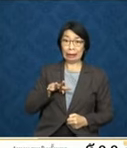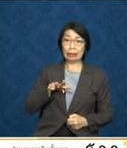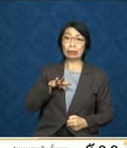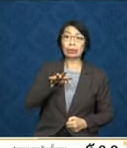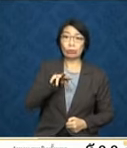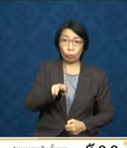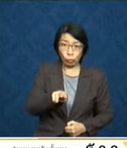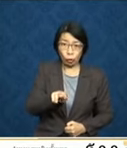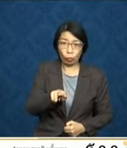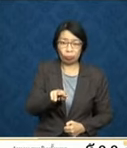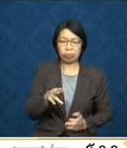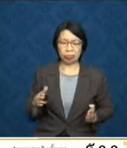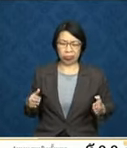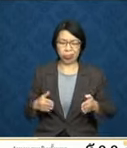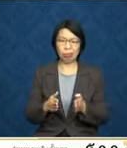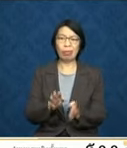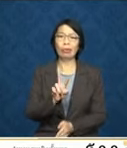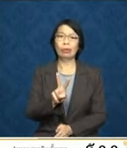2ช่องทาง